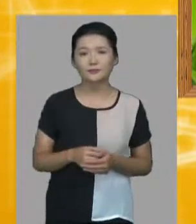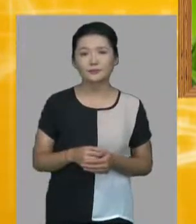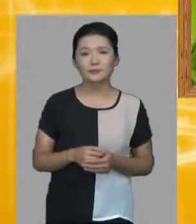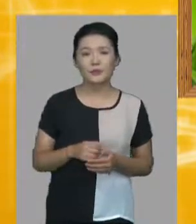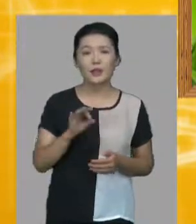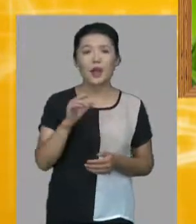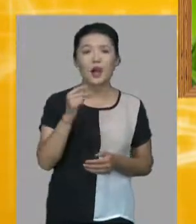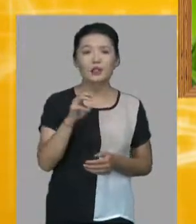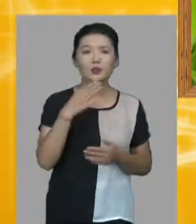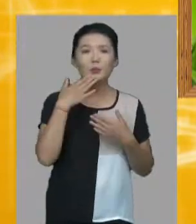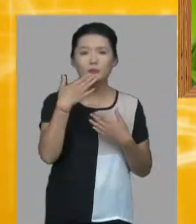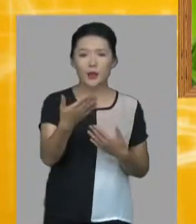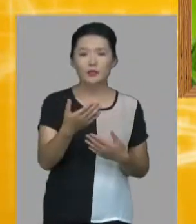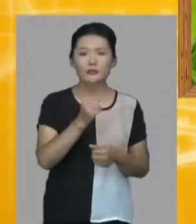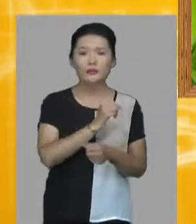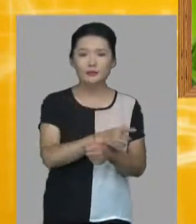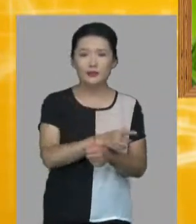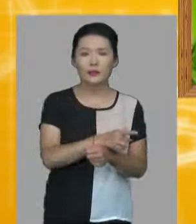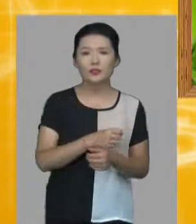О чем спрашивается в задаче?